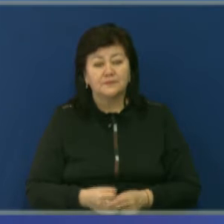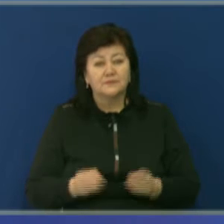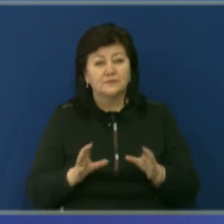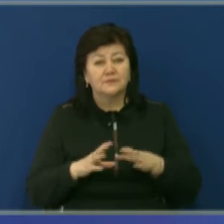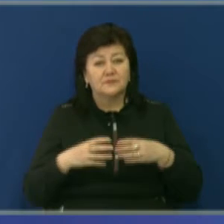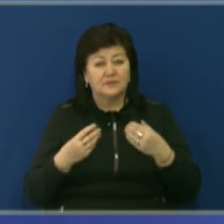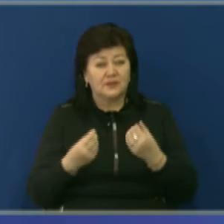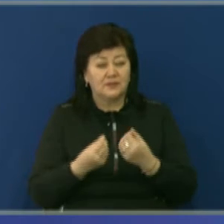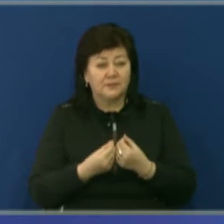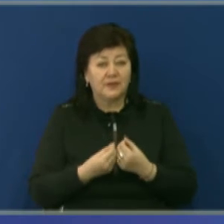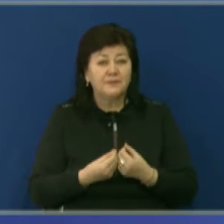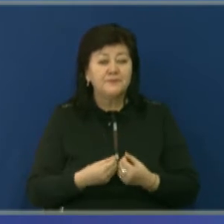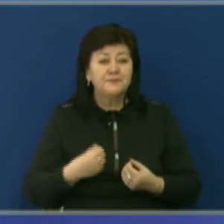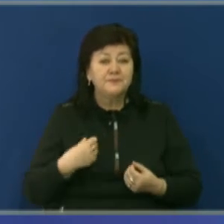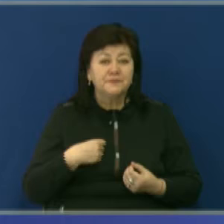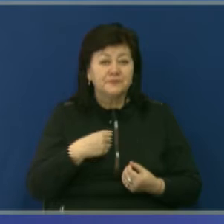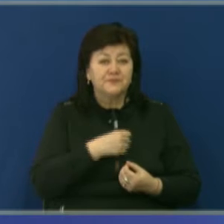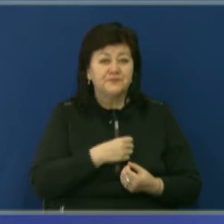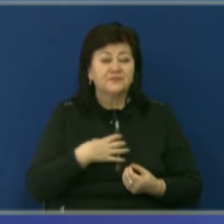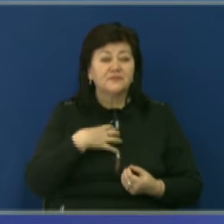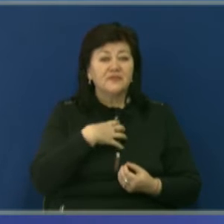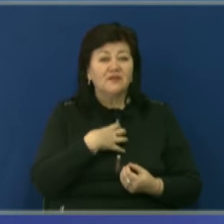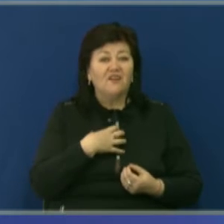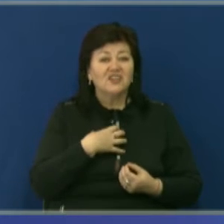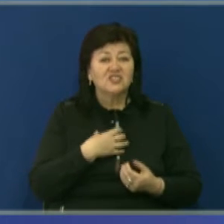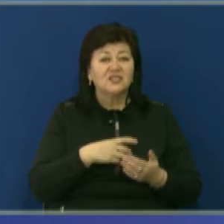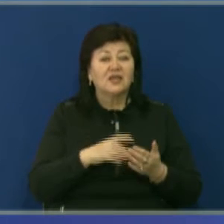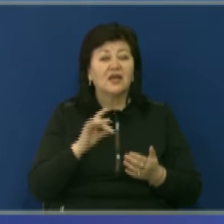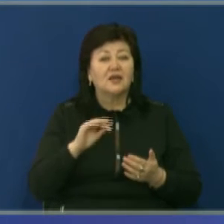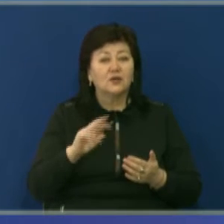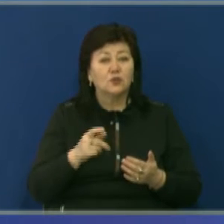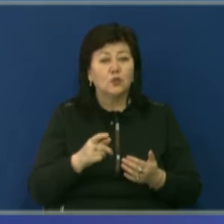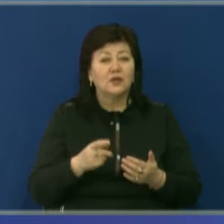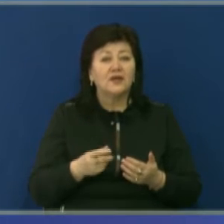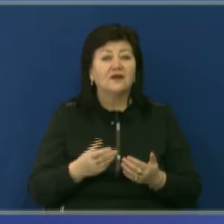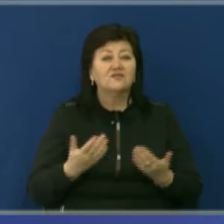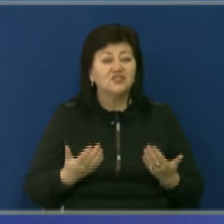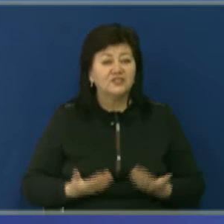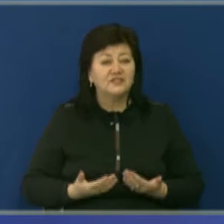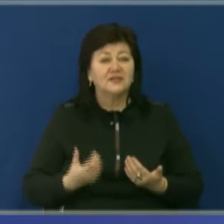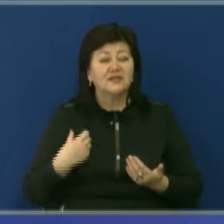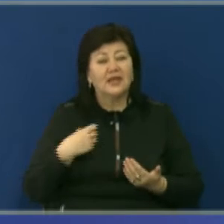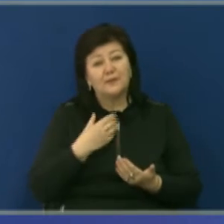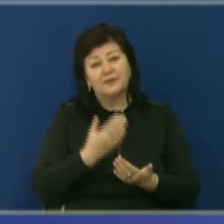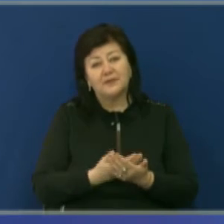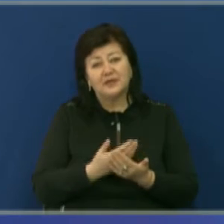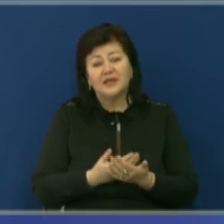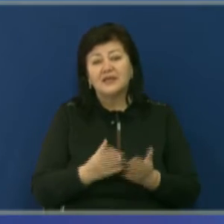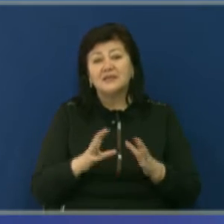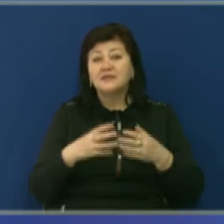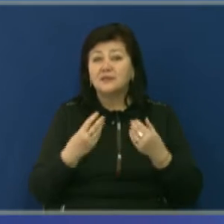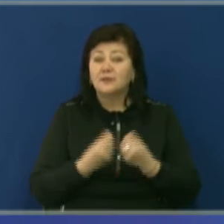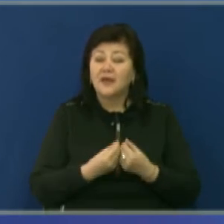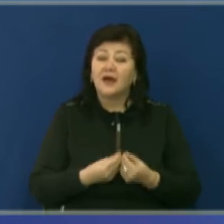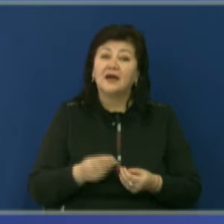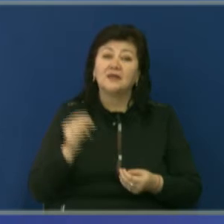Отбасы қоғам өмірінде маңызды рөл атқарады, және онда болашақ ұрпақ тәрбиесінің негізі қаланады. Дәлірек айтқанда, отбасы балаға адами